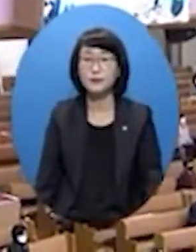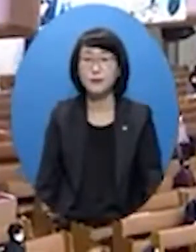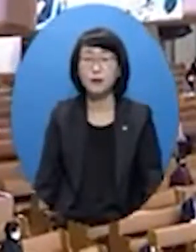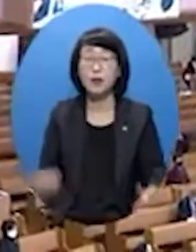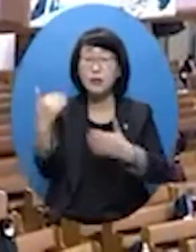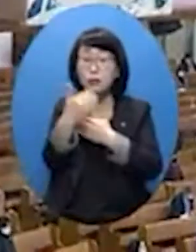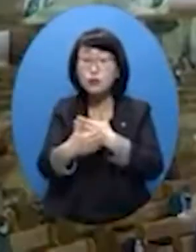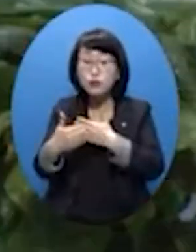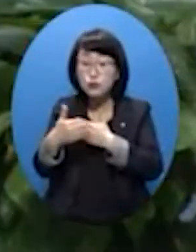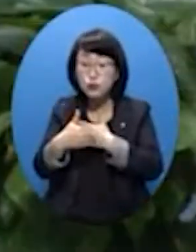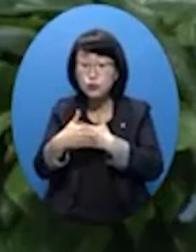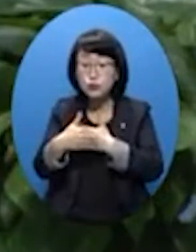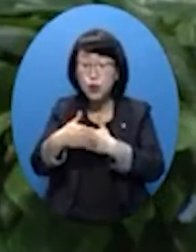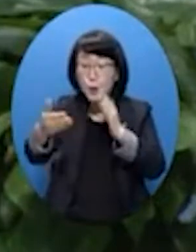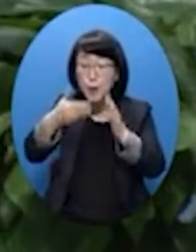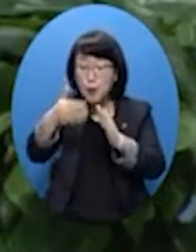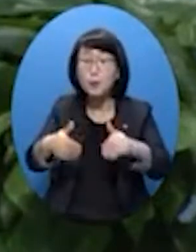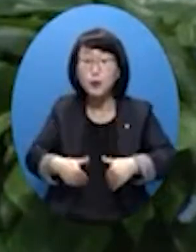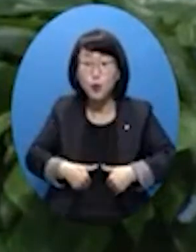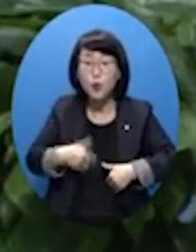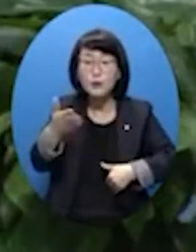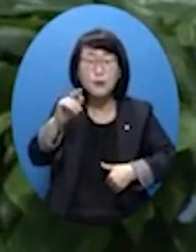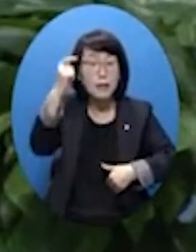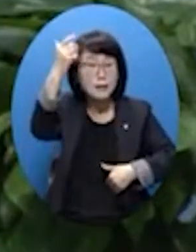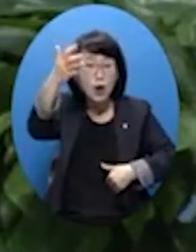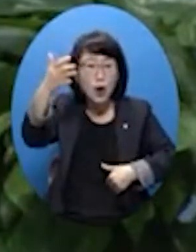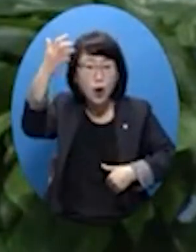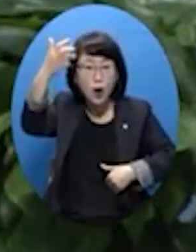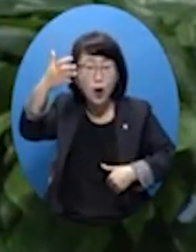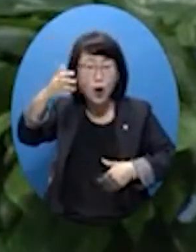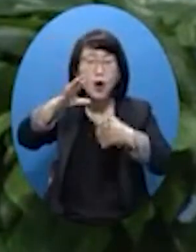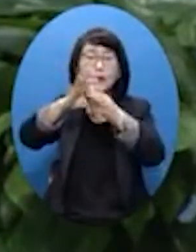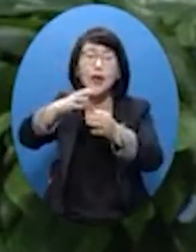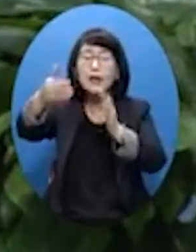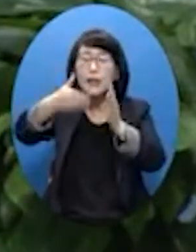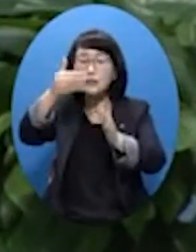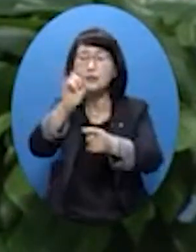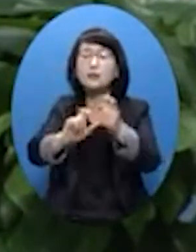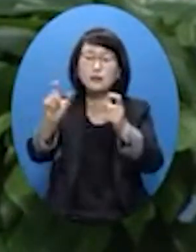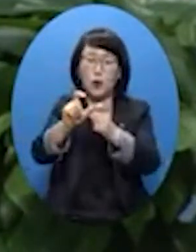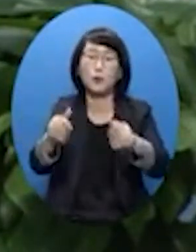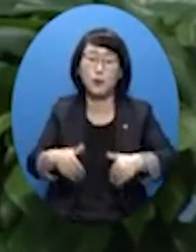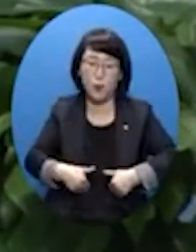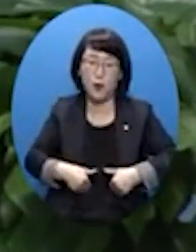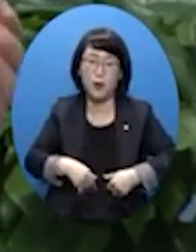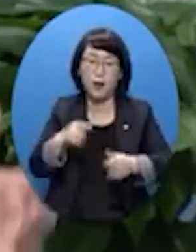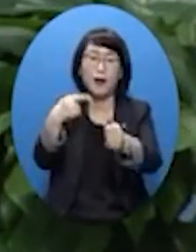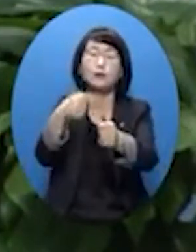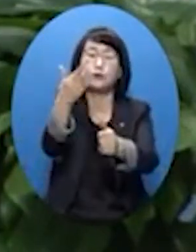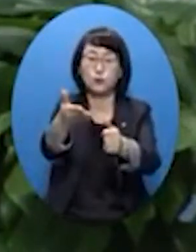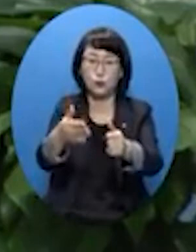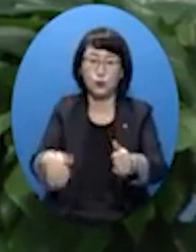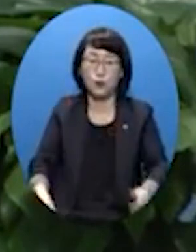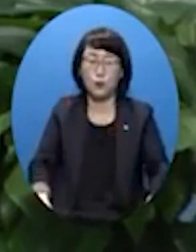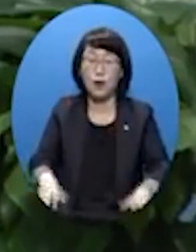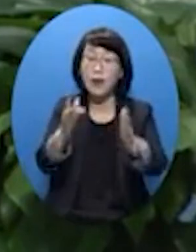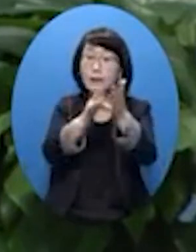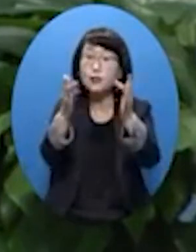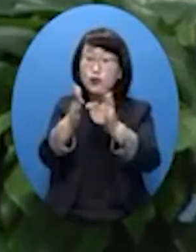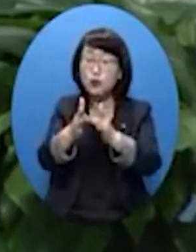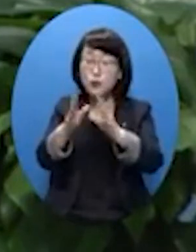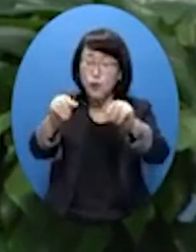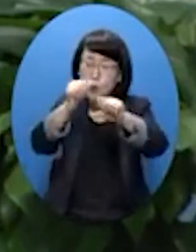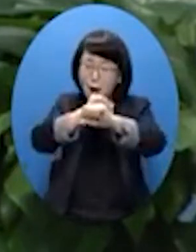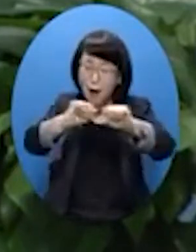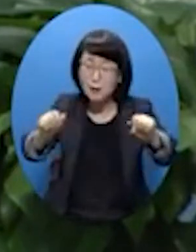육신의 양식을 필요하지만 영양 씨도 충전 것을 저들에게 가르쳐 주셨습니다 예수님이 광야에서 사십일